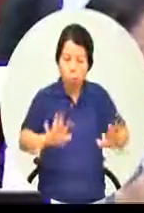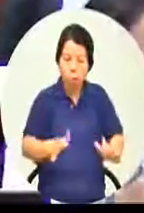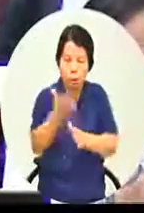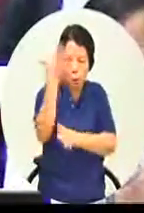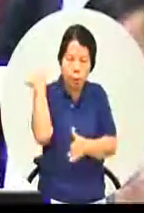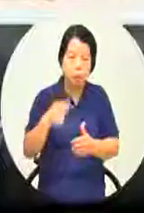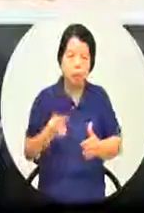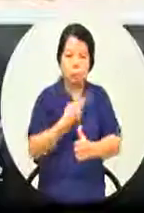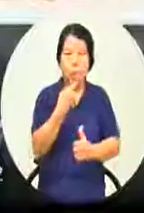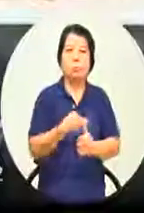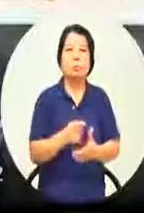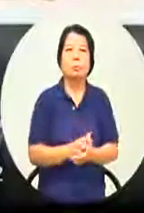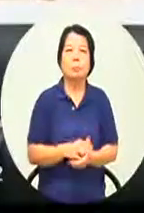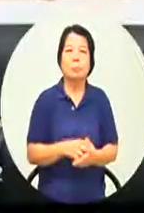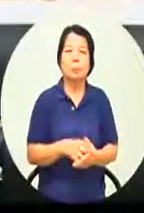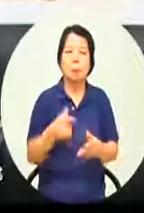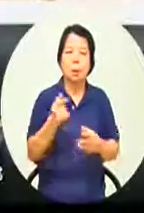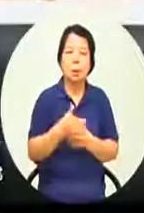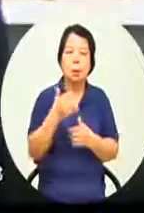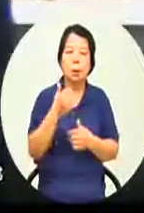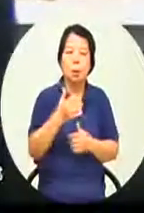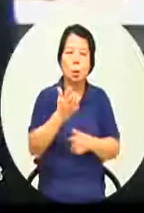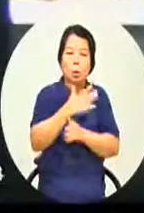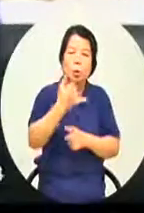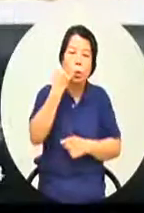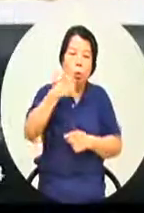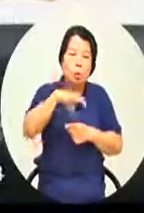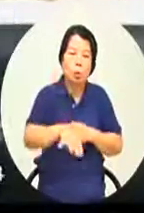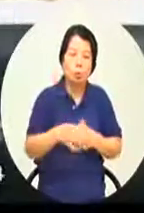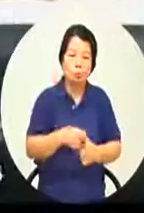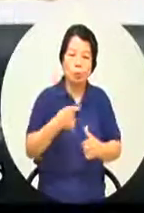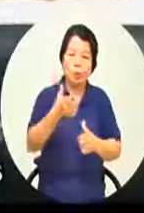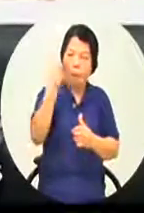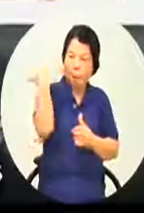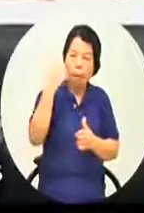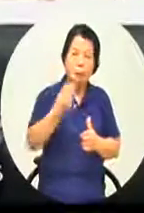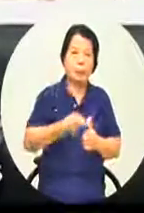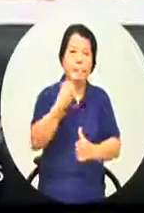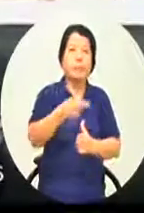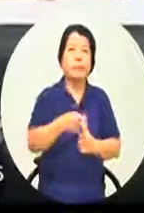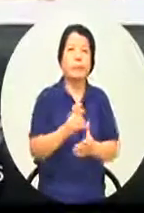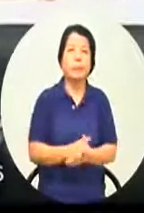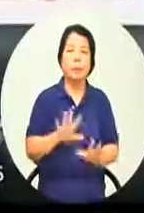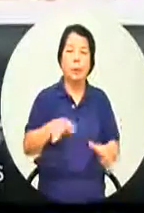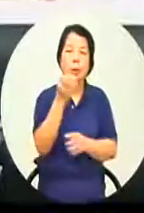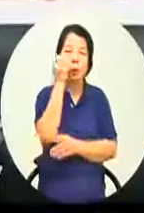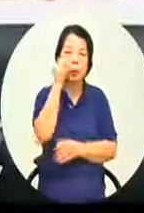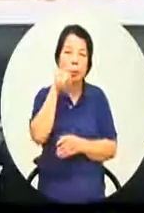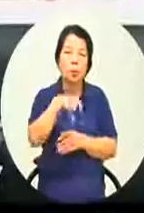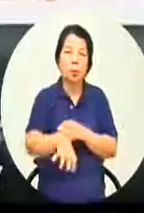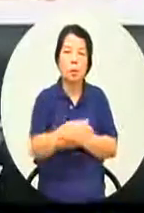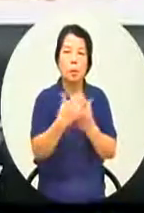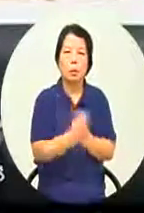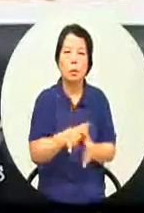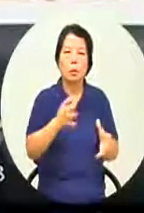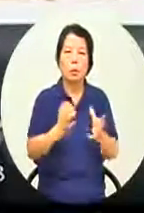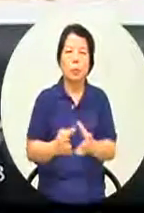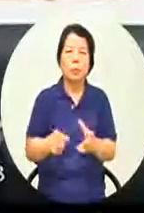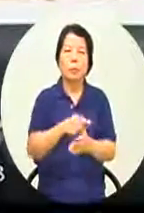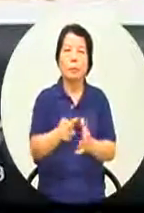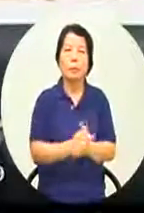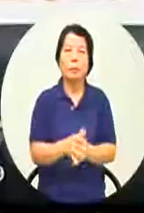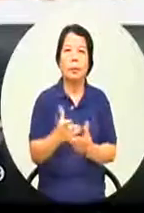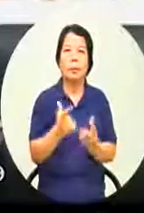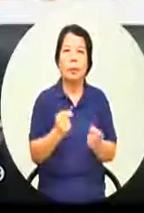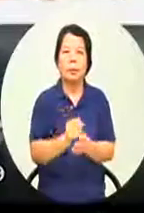那我们观光局呢，在旗津，你们做的报告是说你们办了一个旗津黑